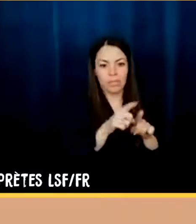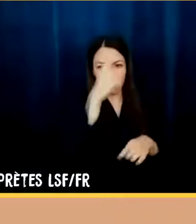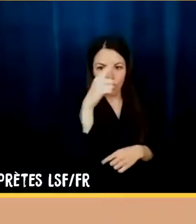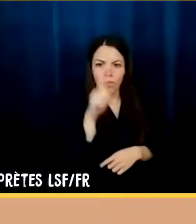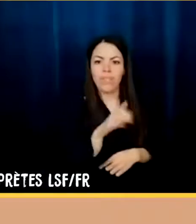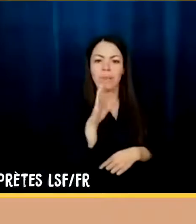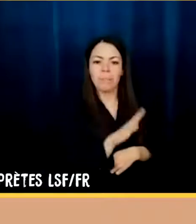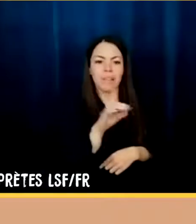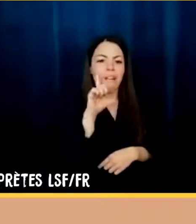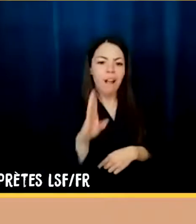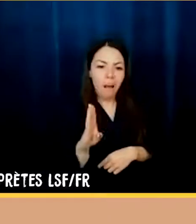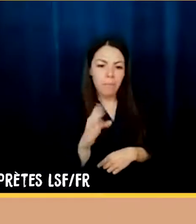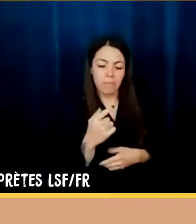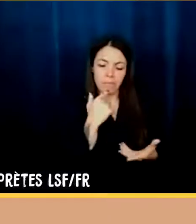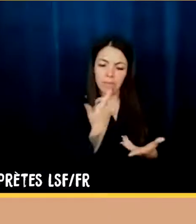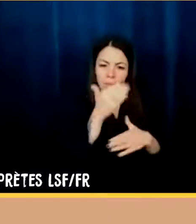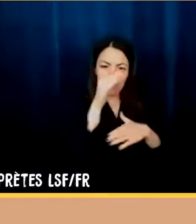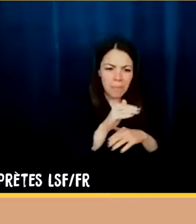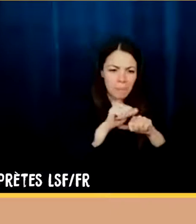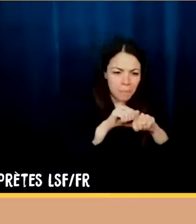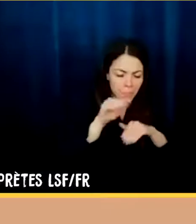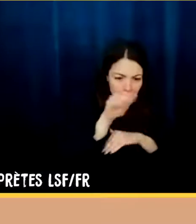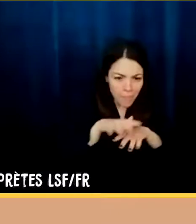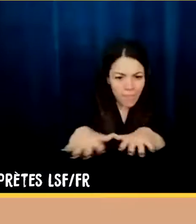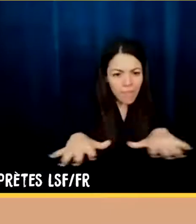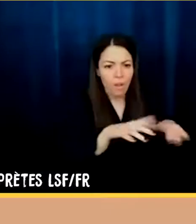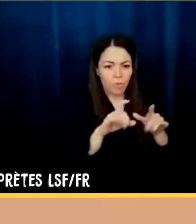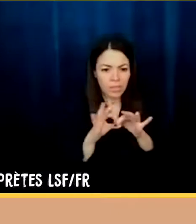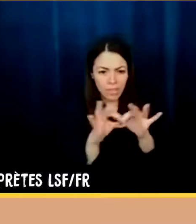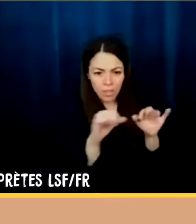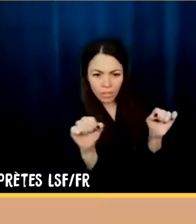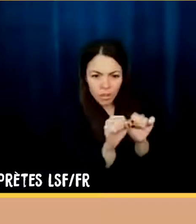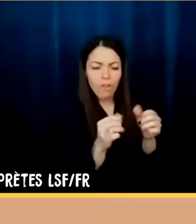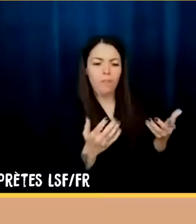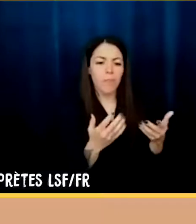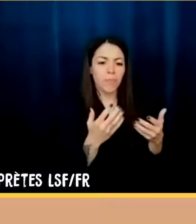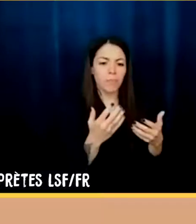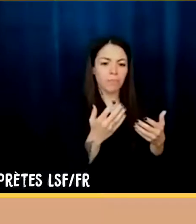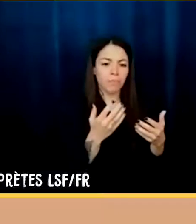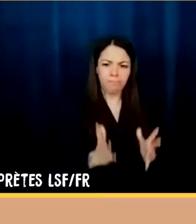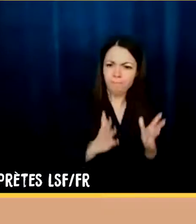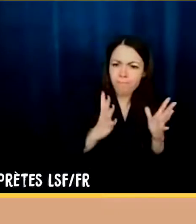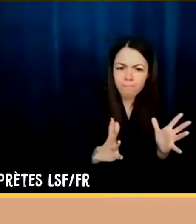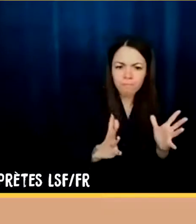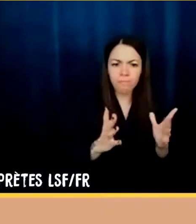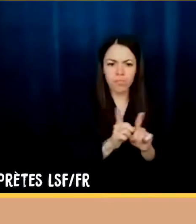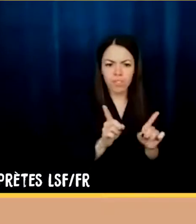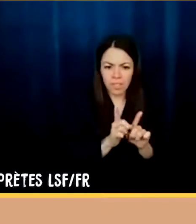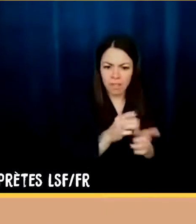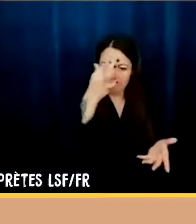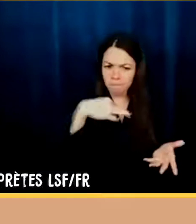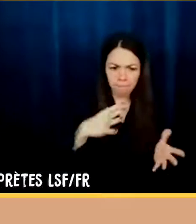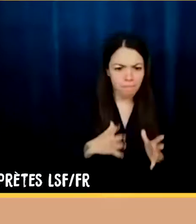Les valeurs de bienveillance, de solidarité, de sororité, d'audace, ces principes autour de la parole